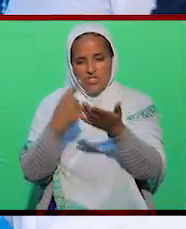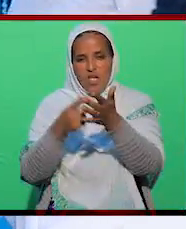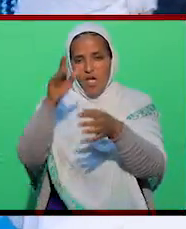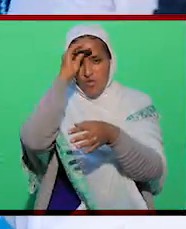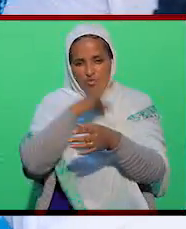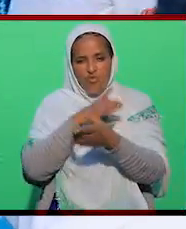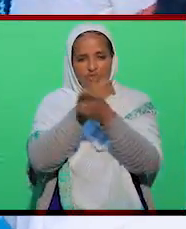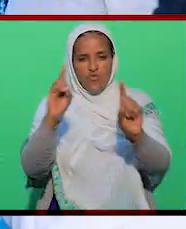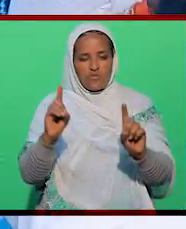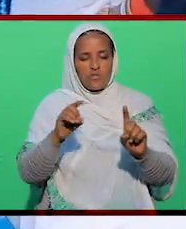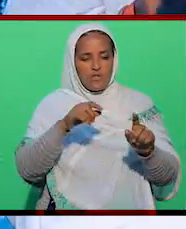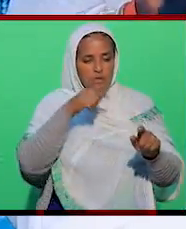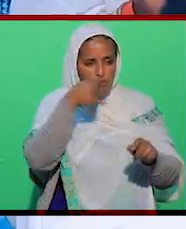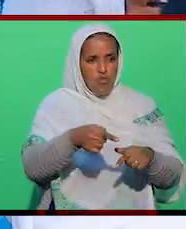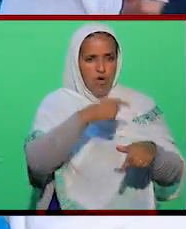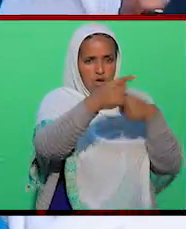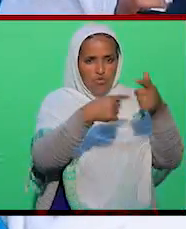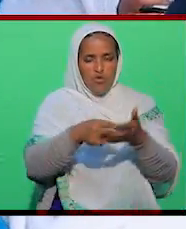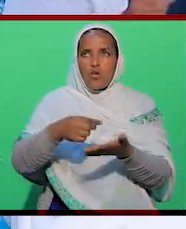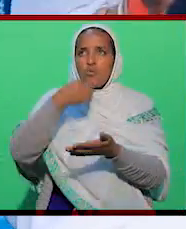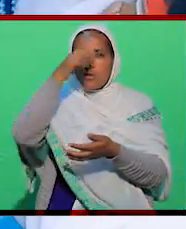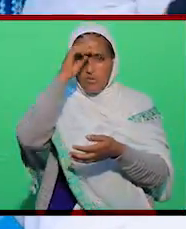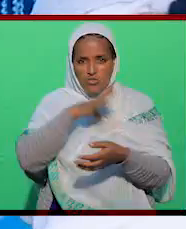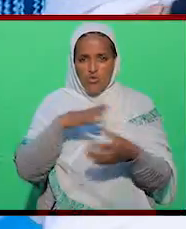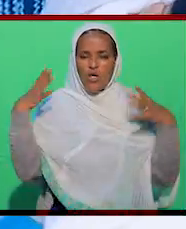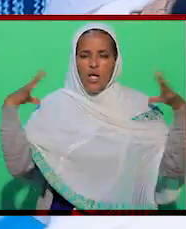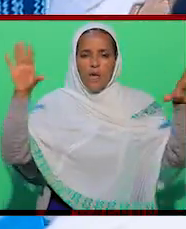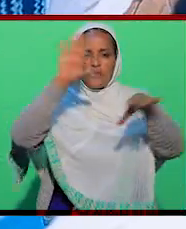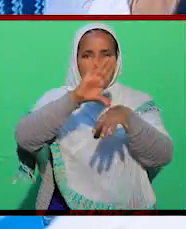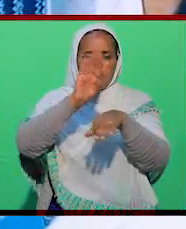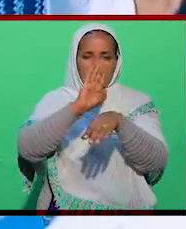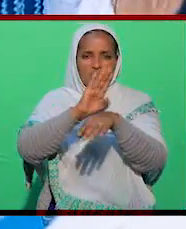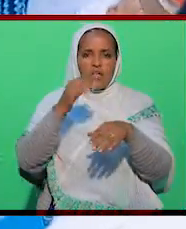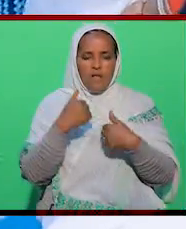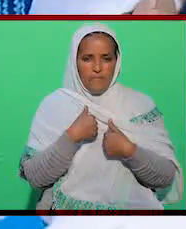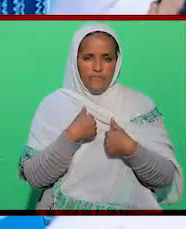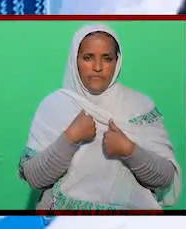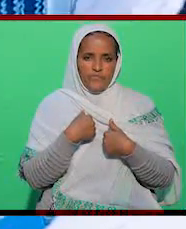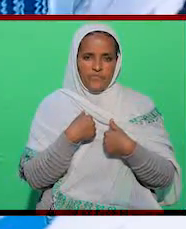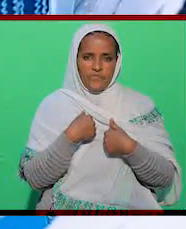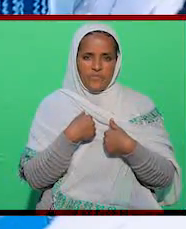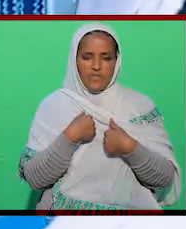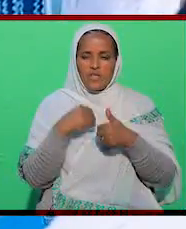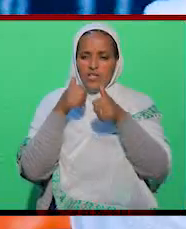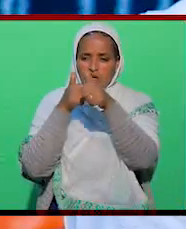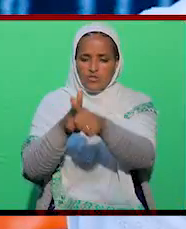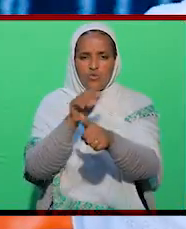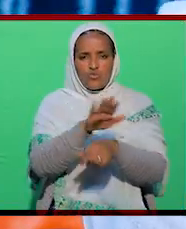በጣም የሚገርመው እዚያ የነበረ ሰው ፈወሳለሁ ብሎ ሄዶ፣ ቆራቢ የነበረ ሰው ነው፣ ገብርኤል ቤተ ክርስቲያን አለ። ሄዶ ምን ይላል?